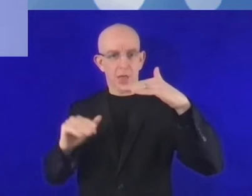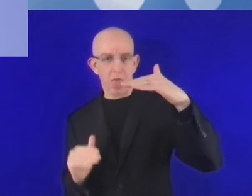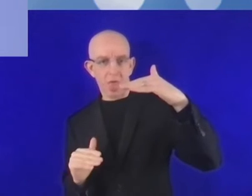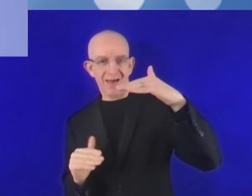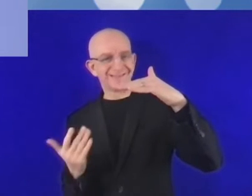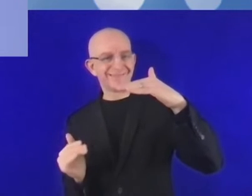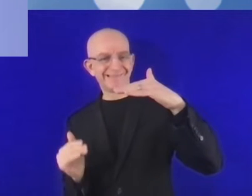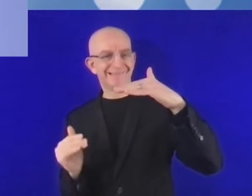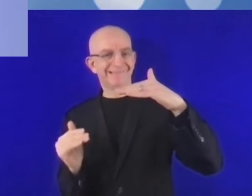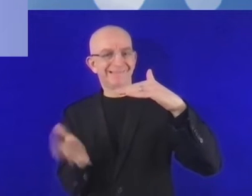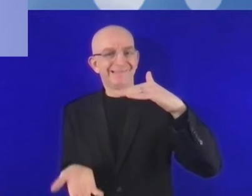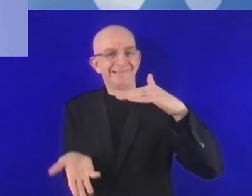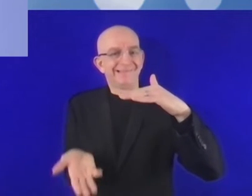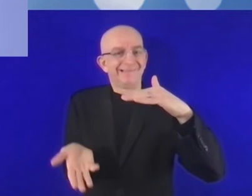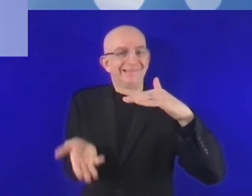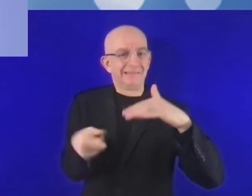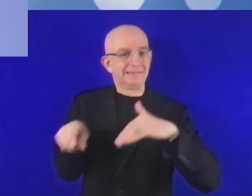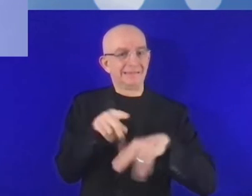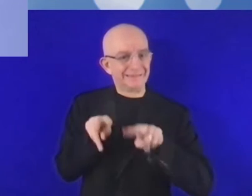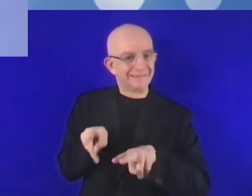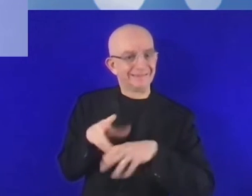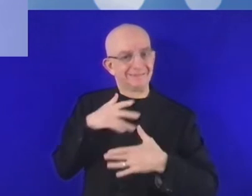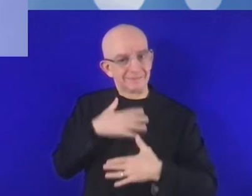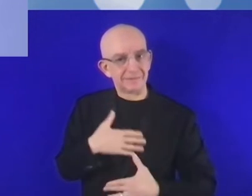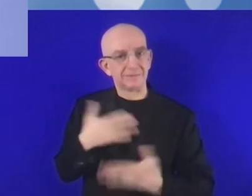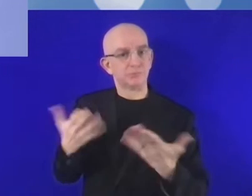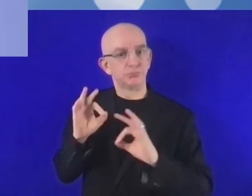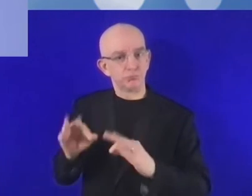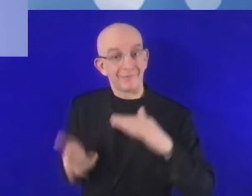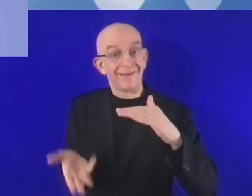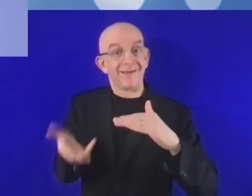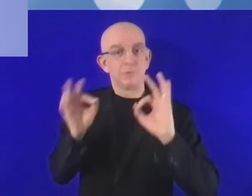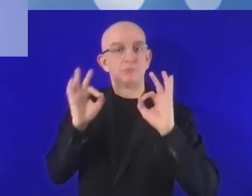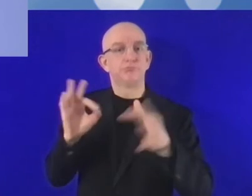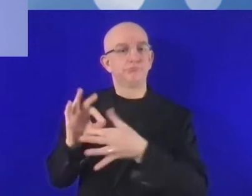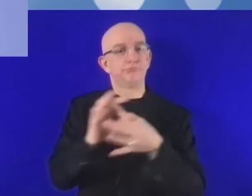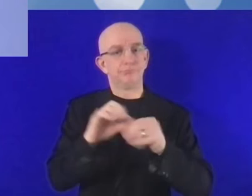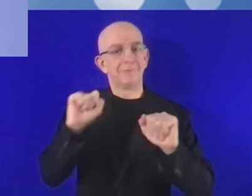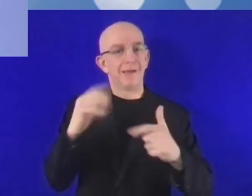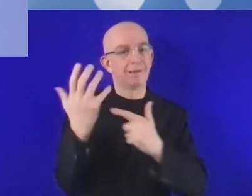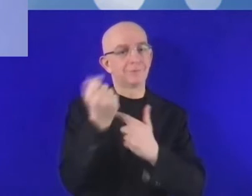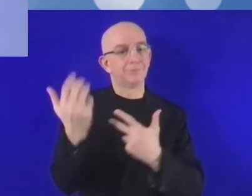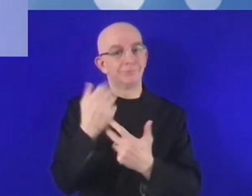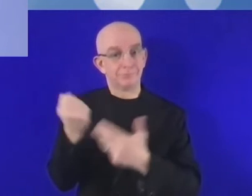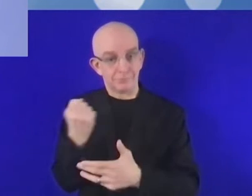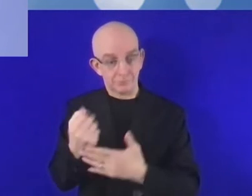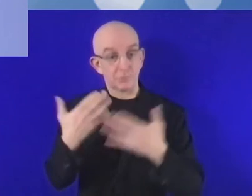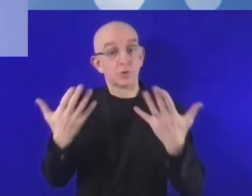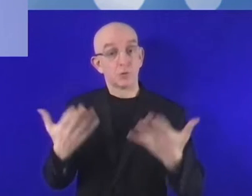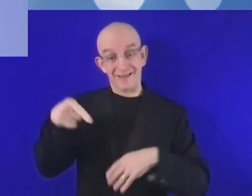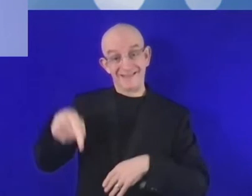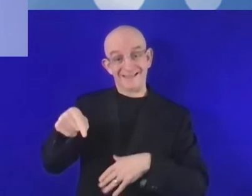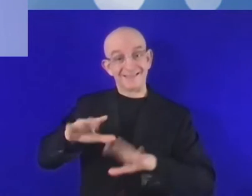среднего в ЕС. И эти регионы требуются в особой поддержке благодаря инвестиционным программам. Мы хотели